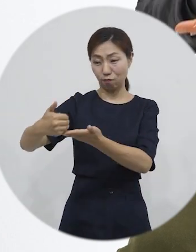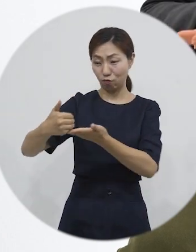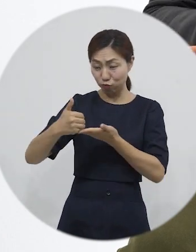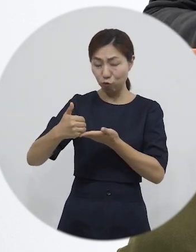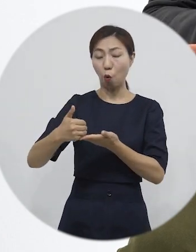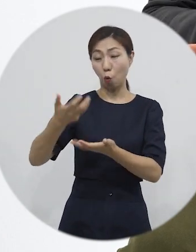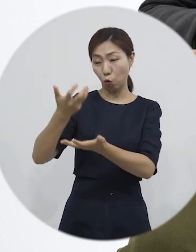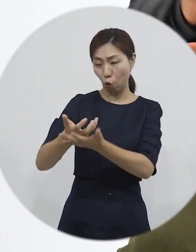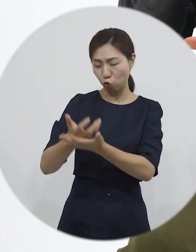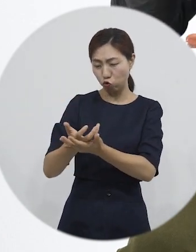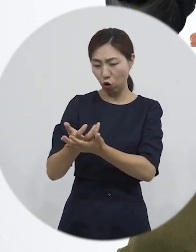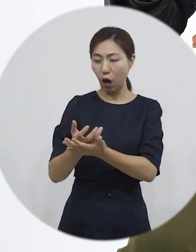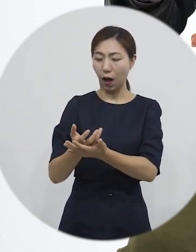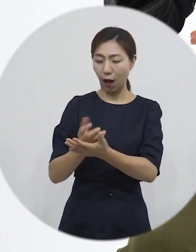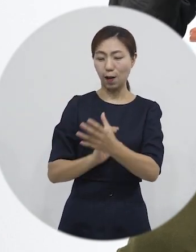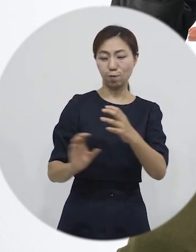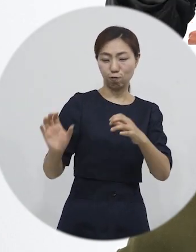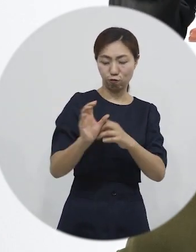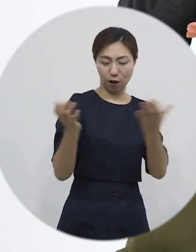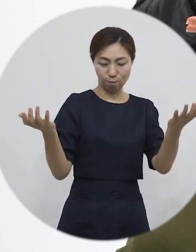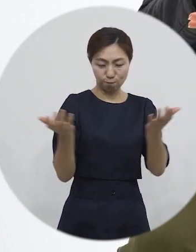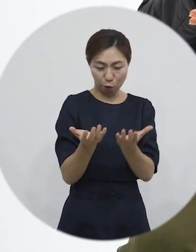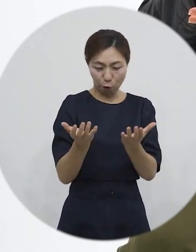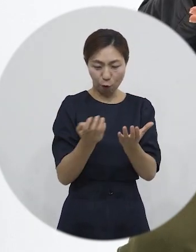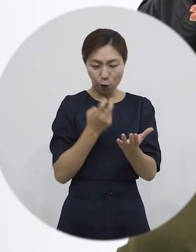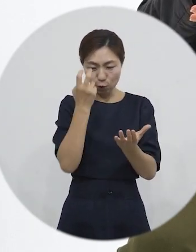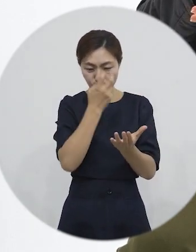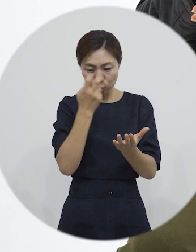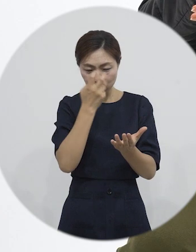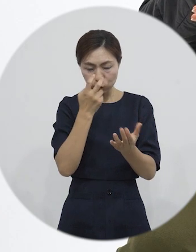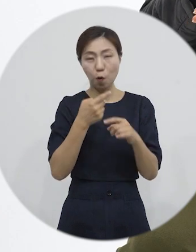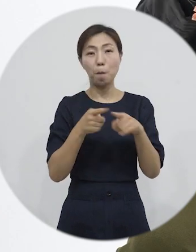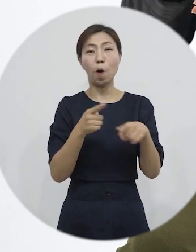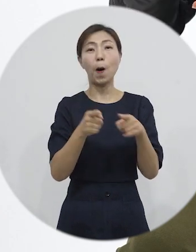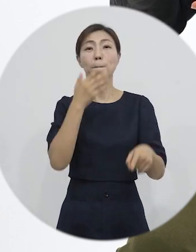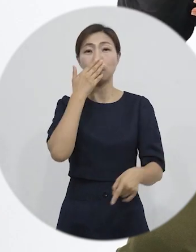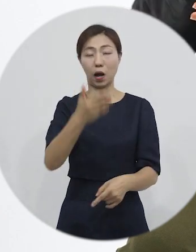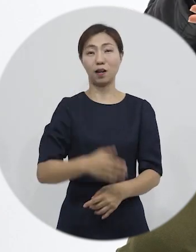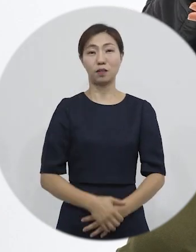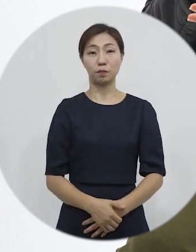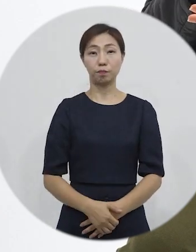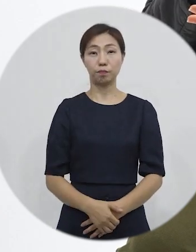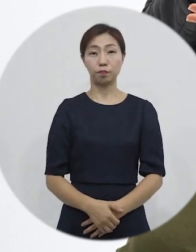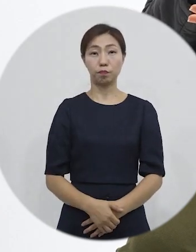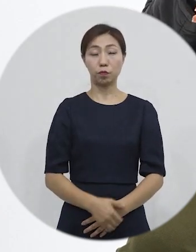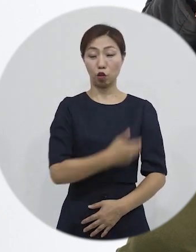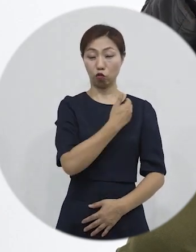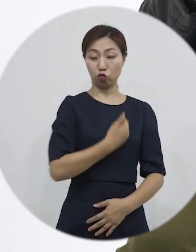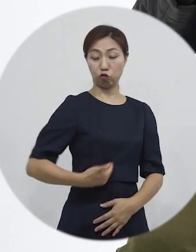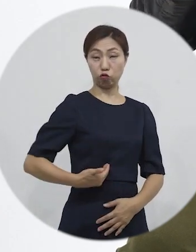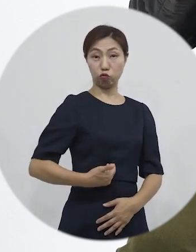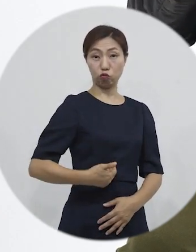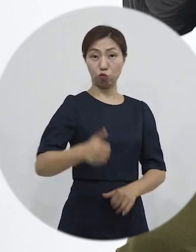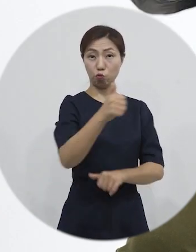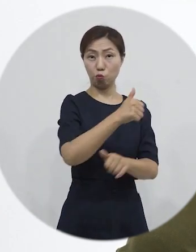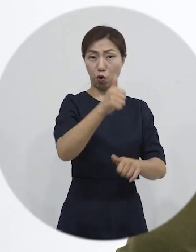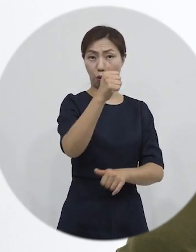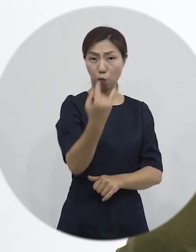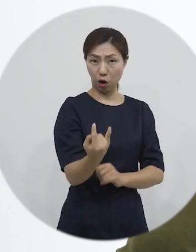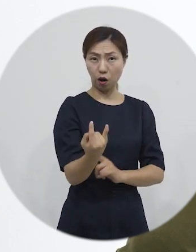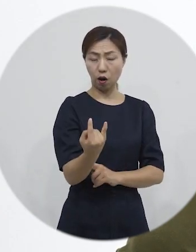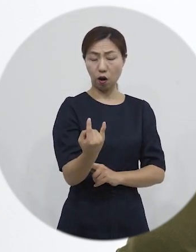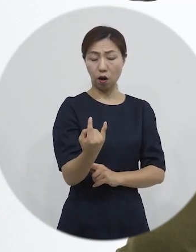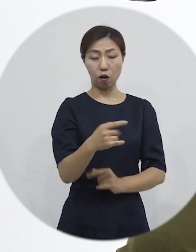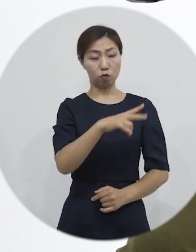의견서를 참조해서 그 예산안을 심의할 수 있게 되는 겁니다. 그러니까 구의원 입장에선